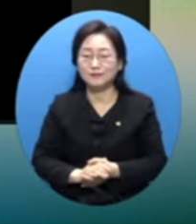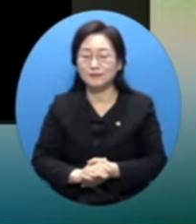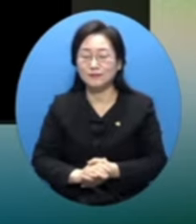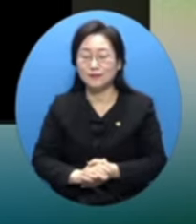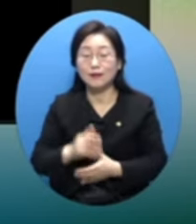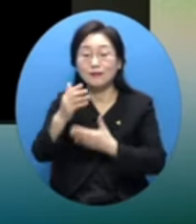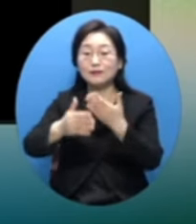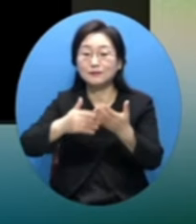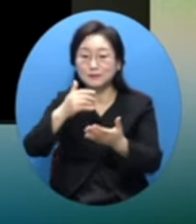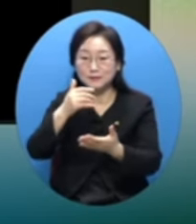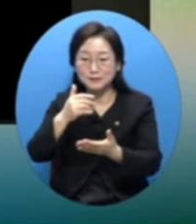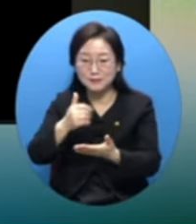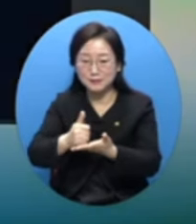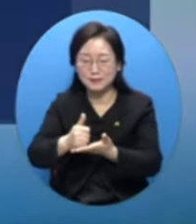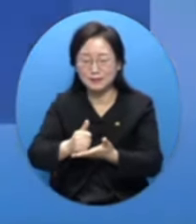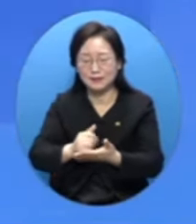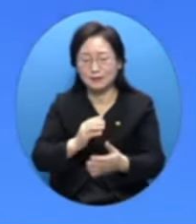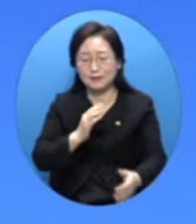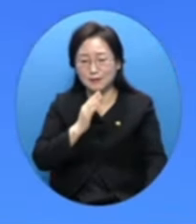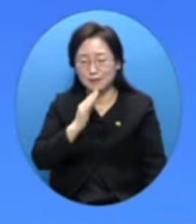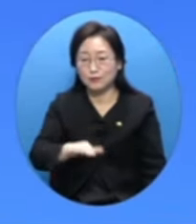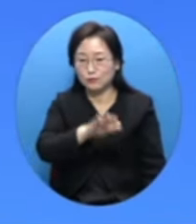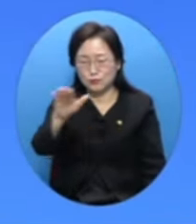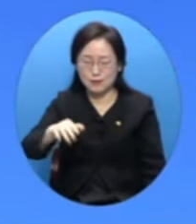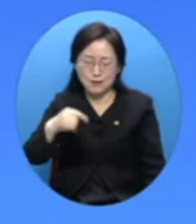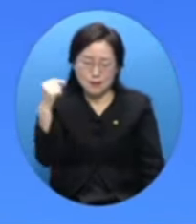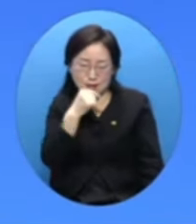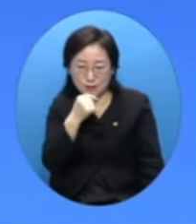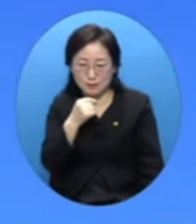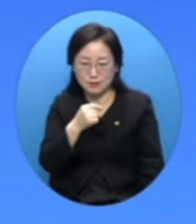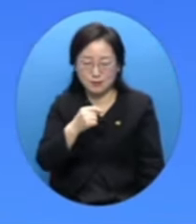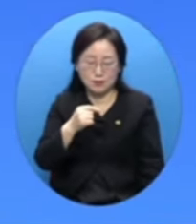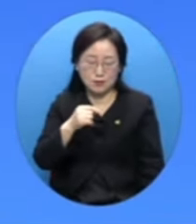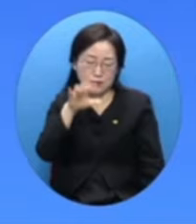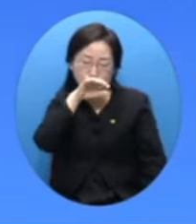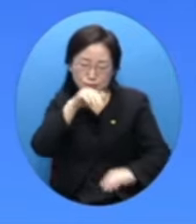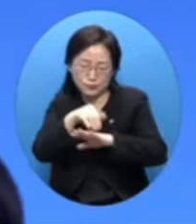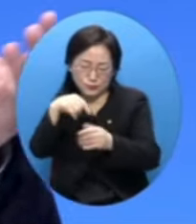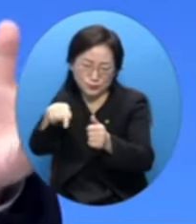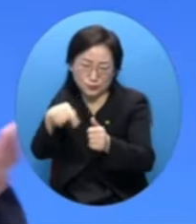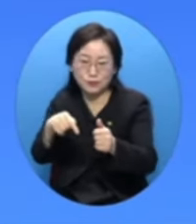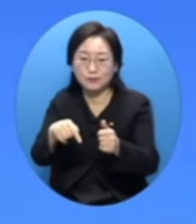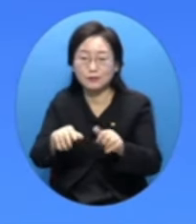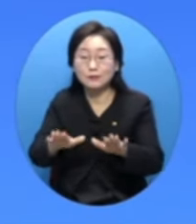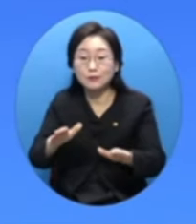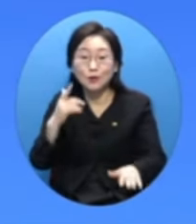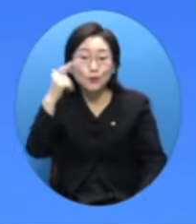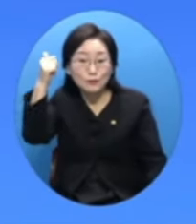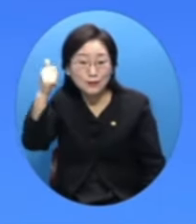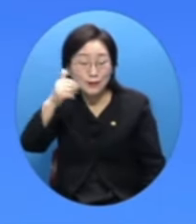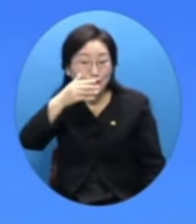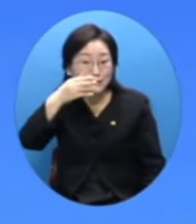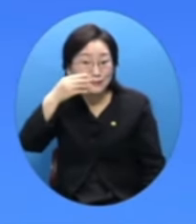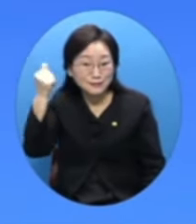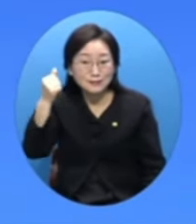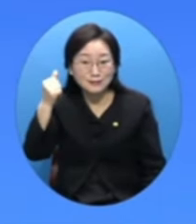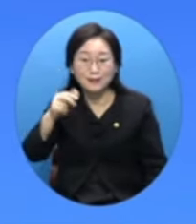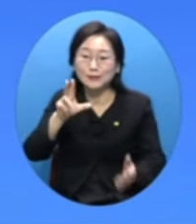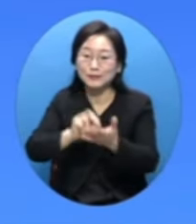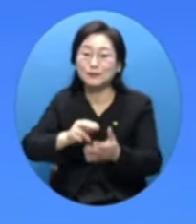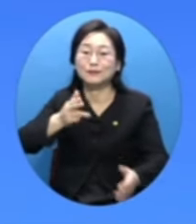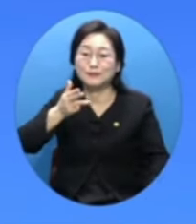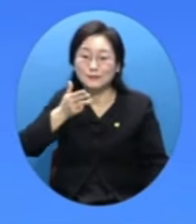근데 하나님은요, 얼마나 우리를 철저히 훈련시키시는지, 이제는 목사도 잘 나가서 뭐 문제가